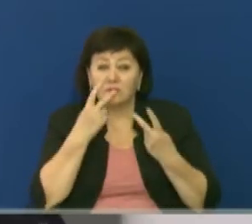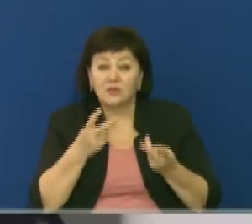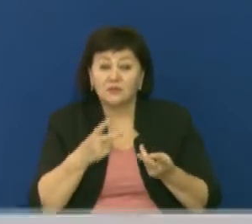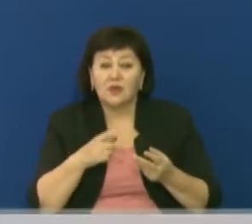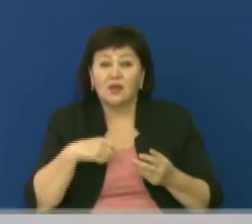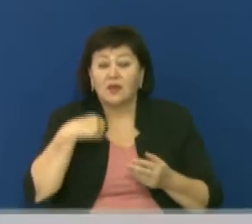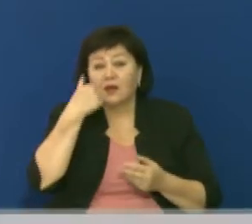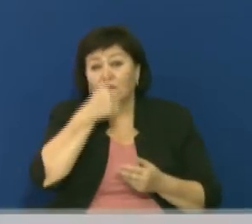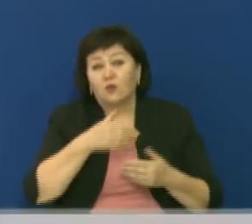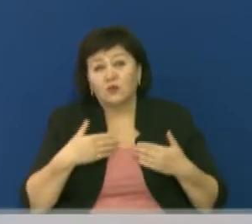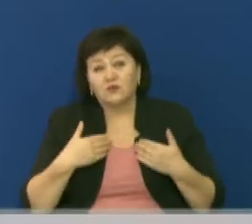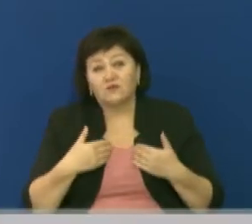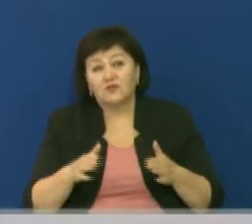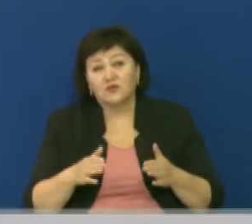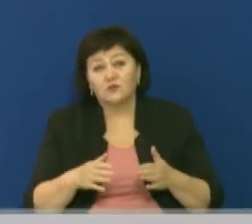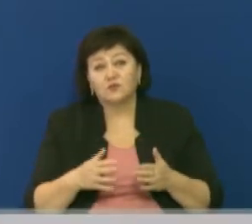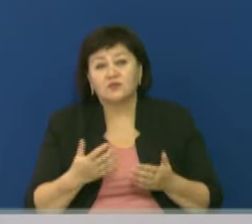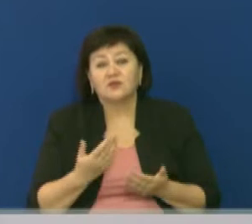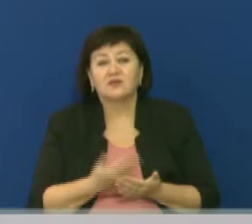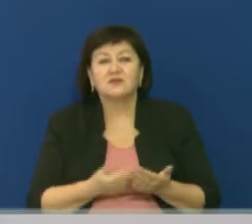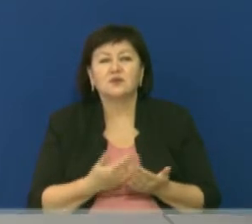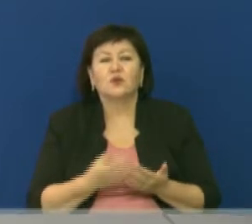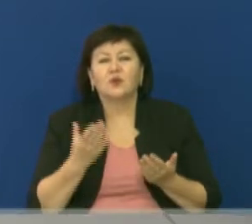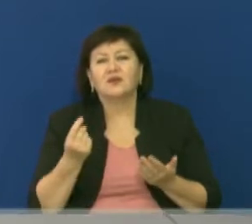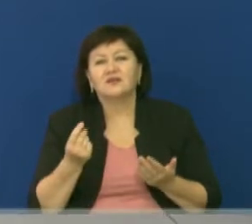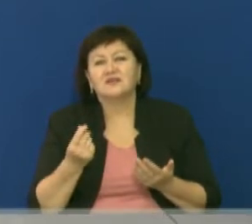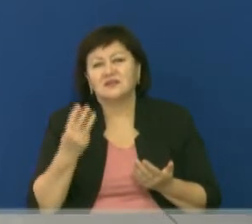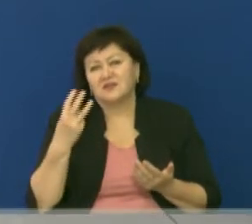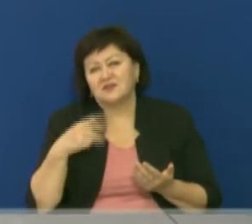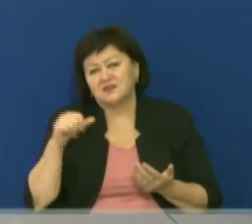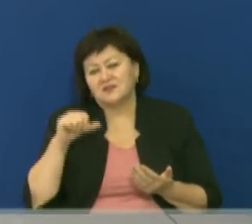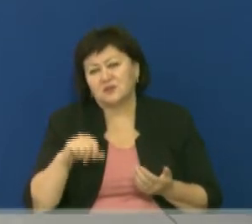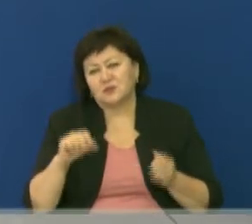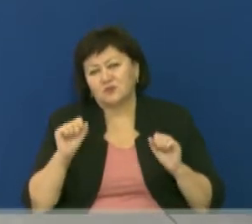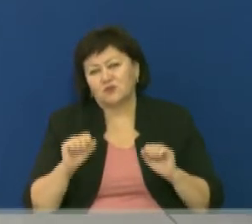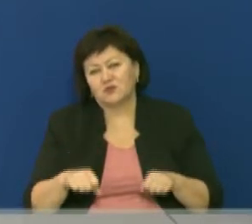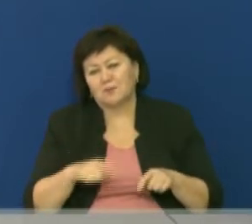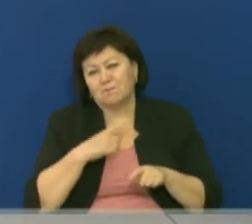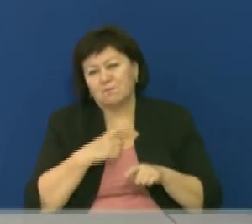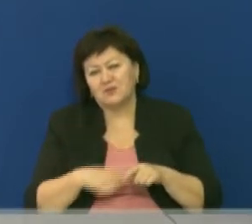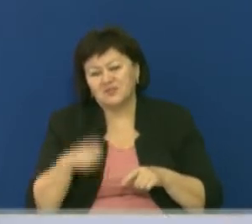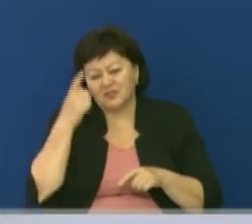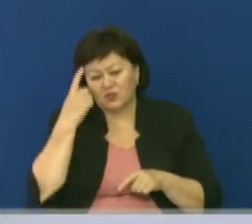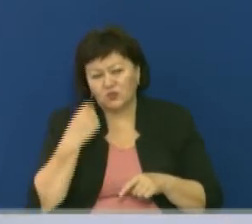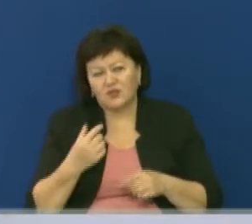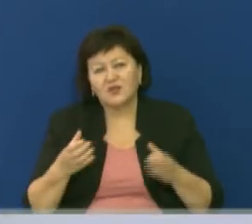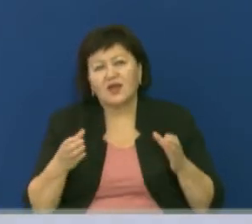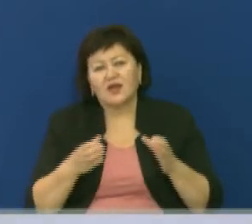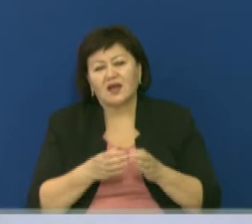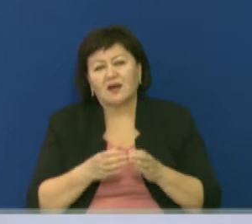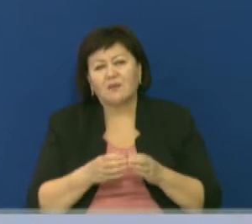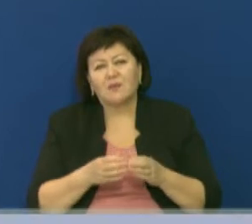год выпуска, пробег и узнать предварительную стоимость всего за 30 секунд. Все эти условия были созданы компанией, чтобы